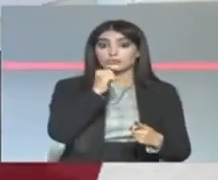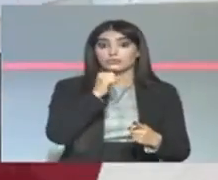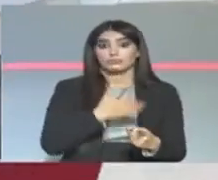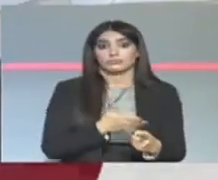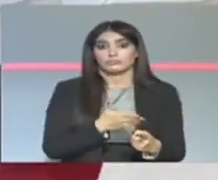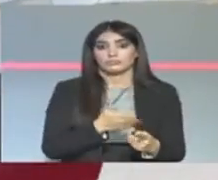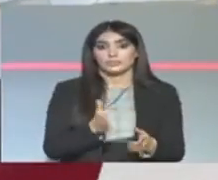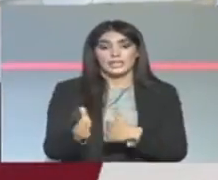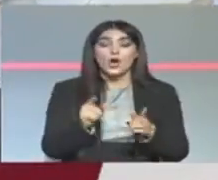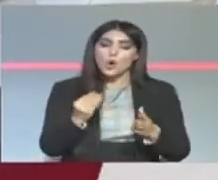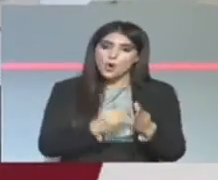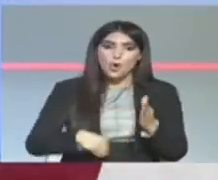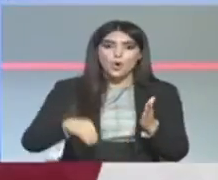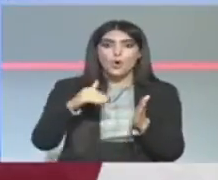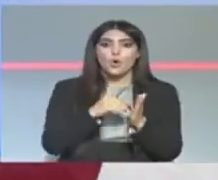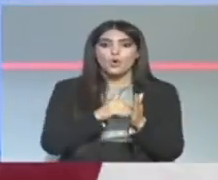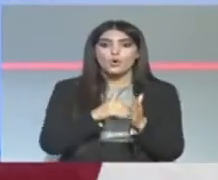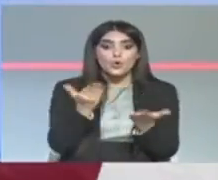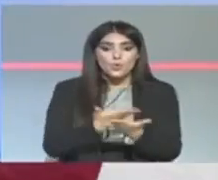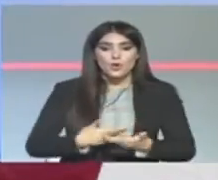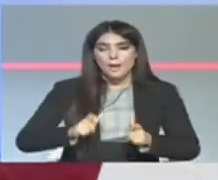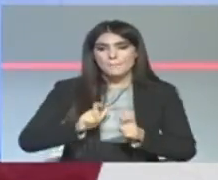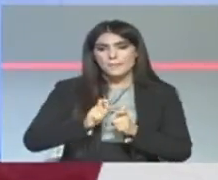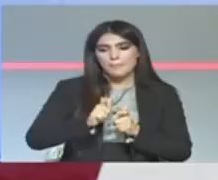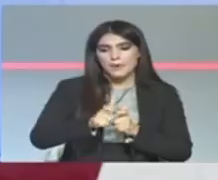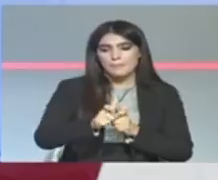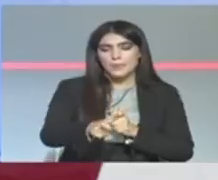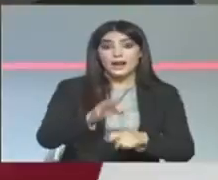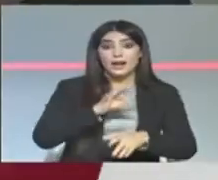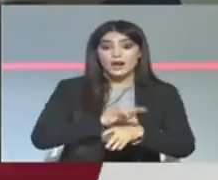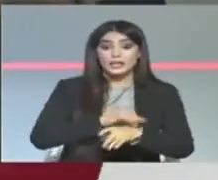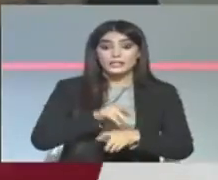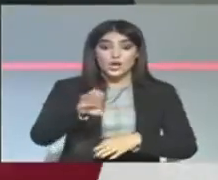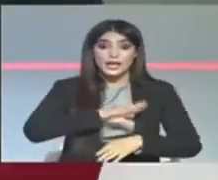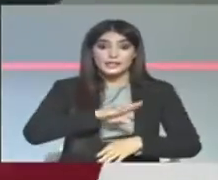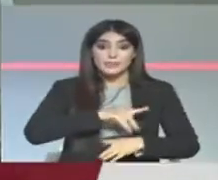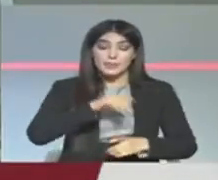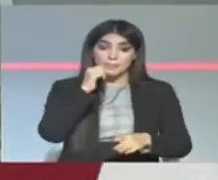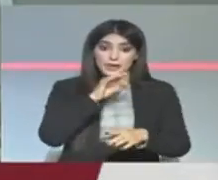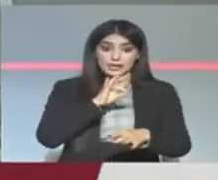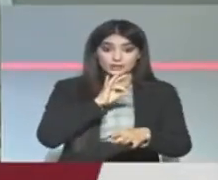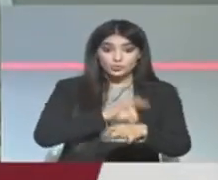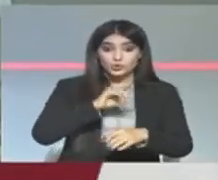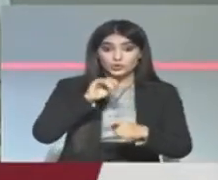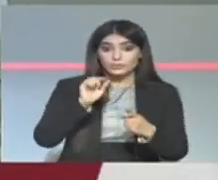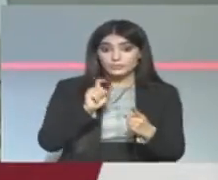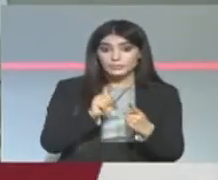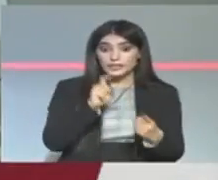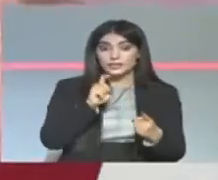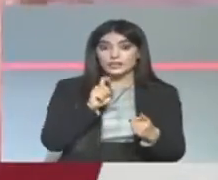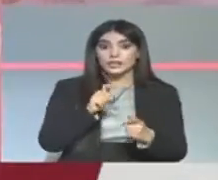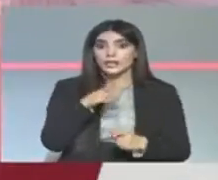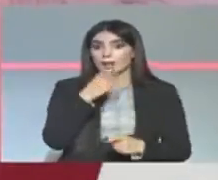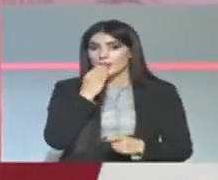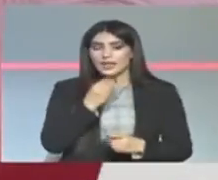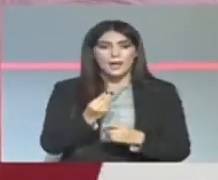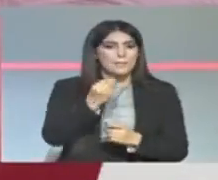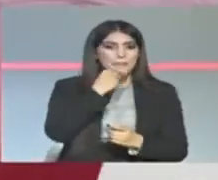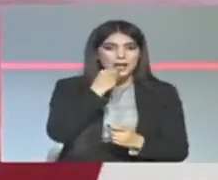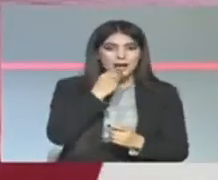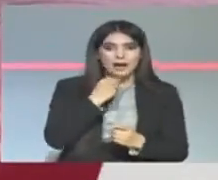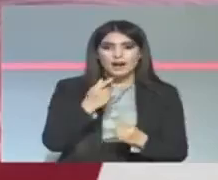وبالاضافه الى العوامل فان من اسباب الاصابه بهذا المرض ما يمارسه شخص من العادات الخاطئه